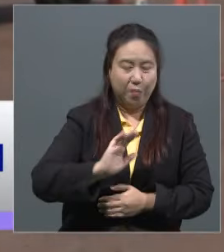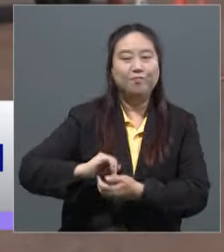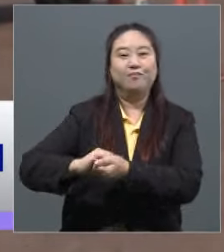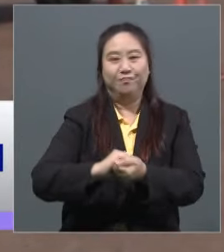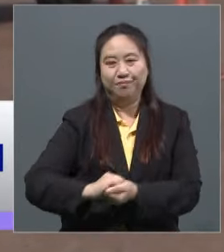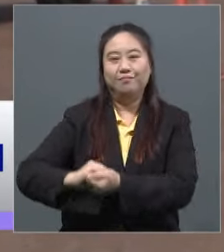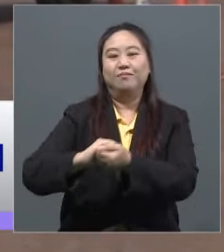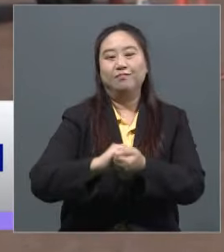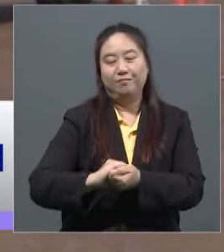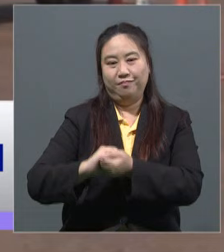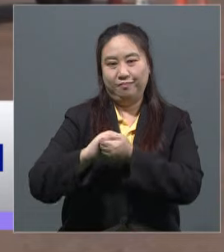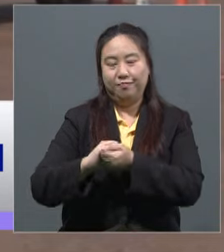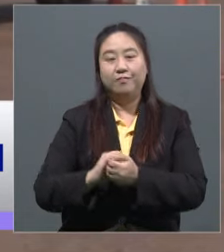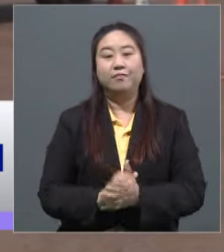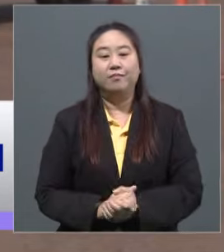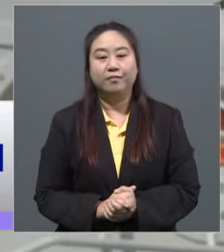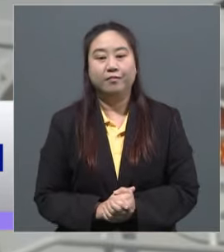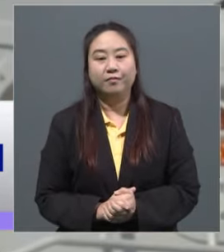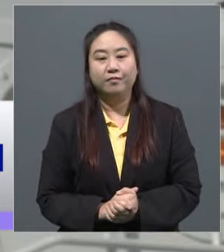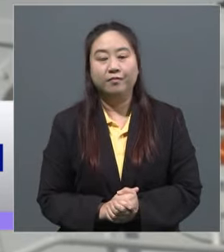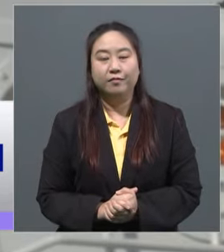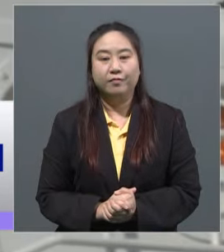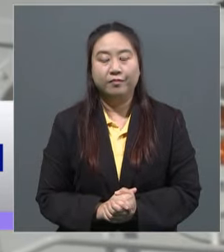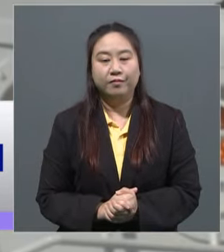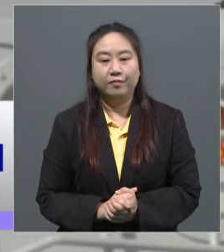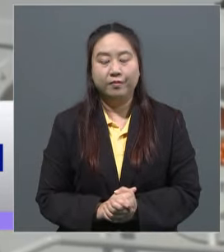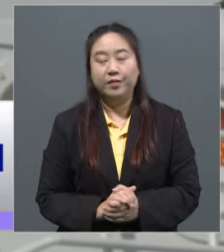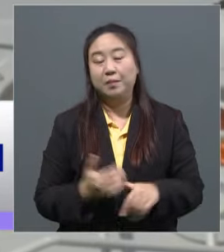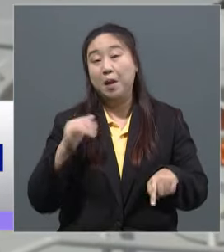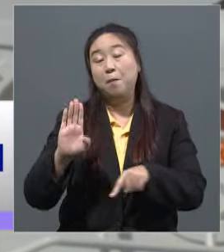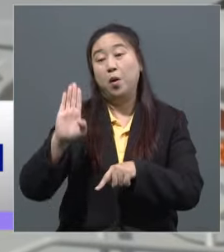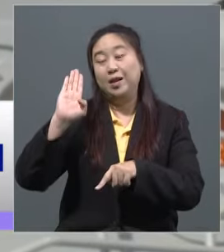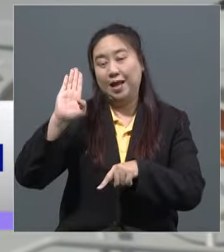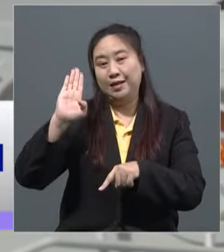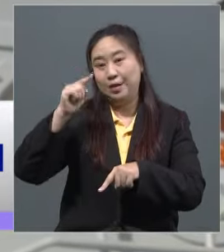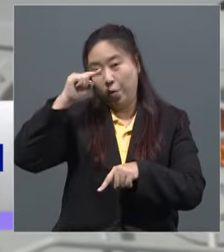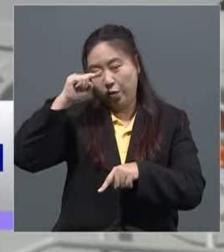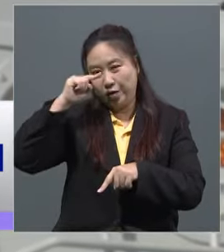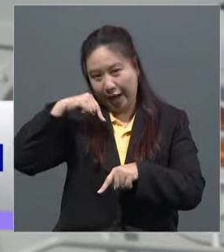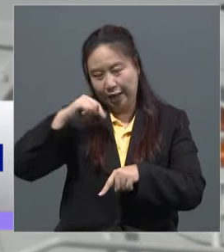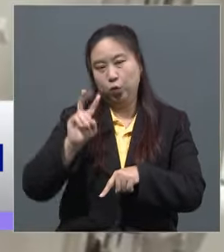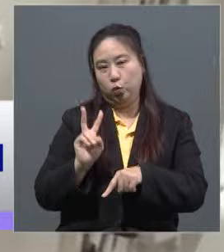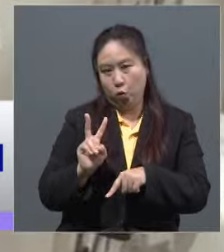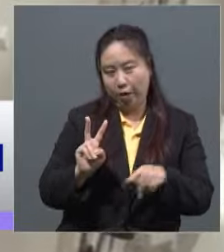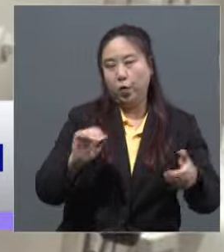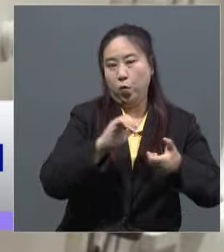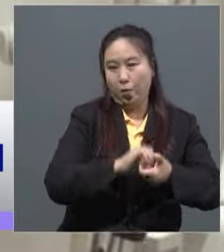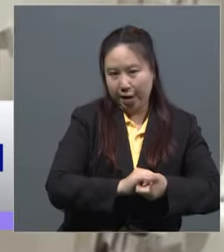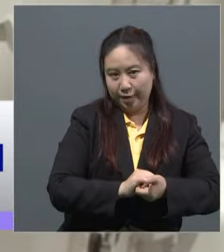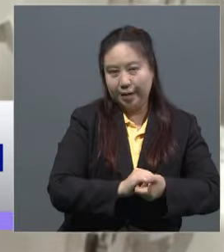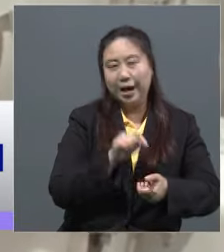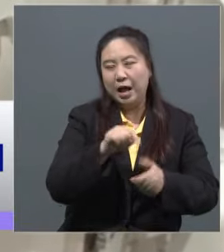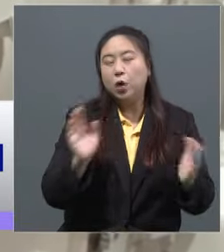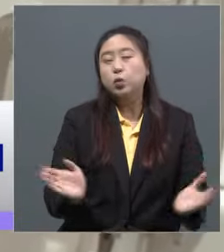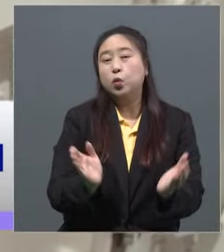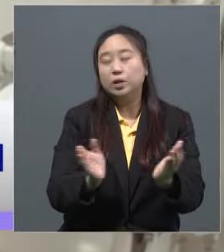เทคโนโลยีป้องกันประเทศหรือว่าสทปร่วมกับ2บริษัทร่วมทุนสอดคล้องกับนโยบายส่งเสริมอุตสาหกรรมการป้อง